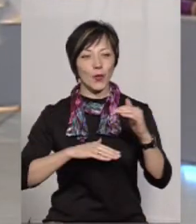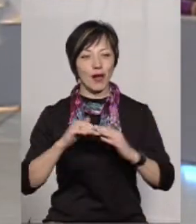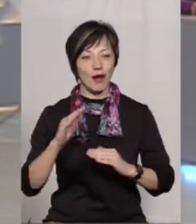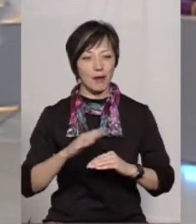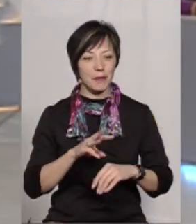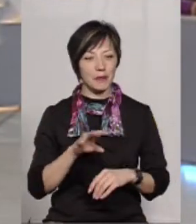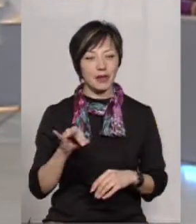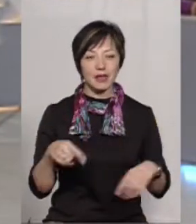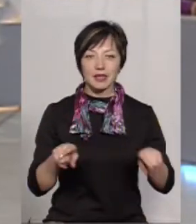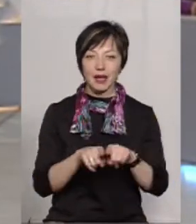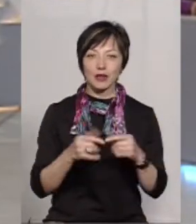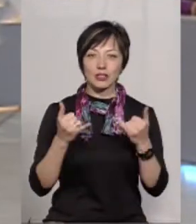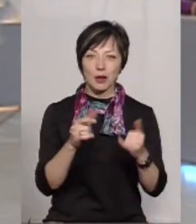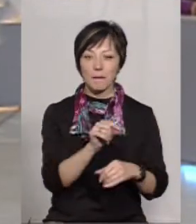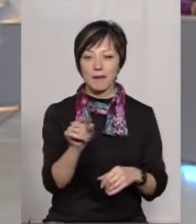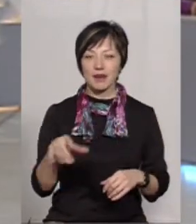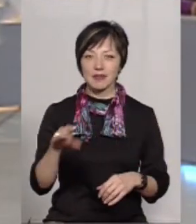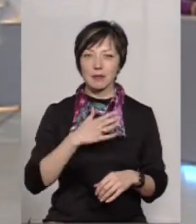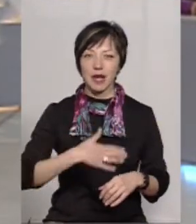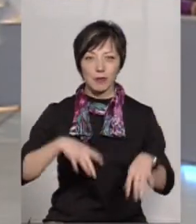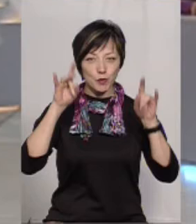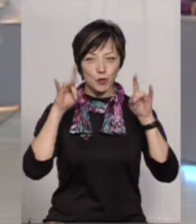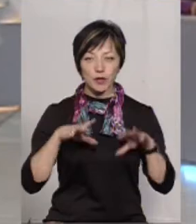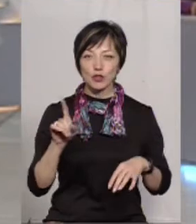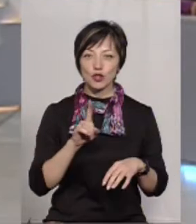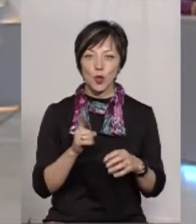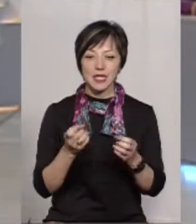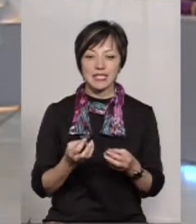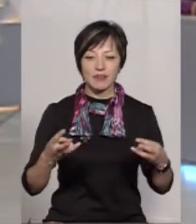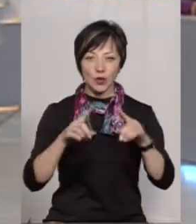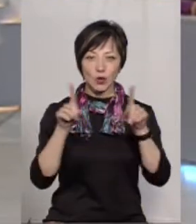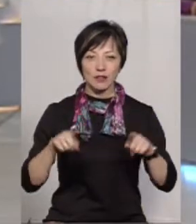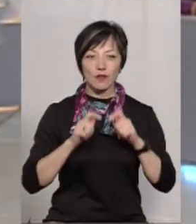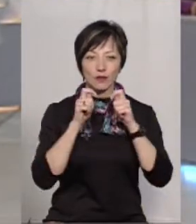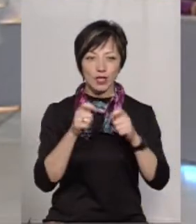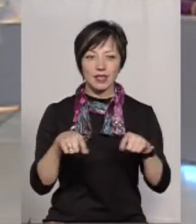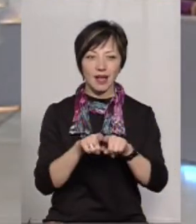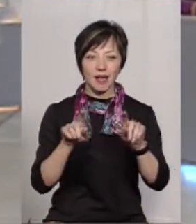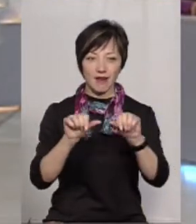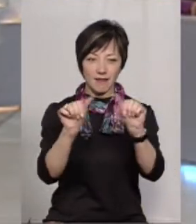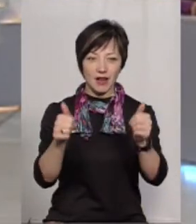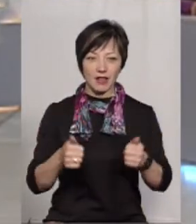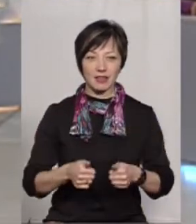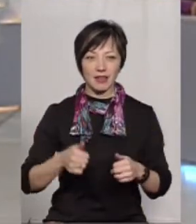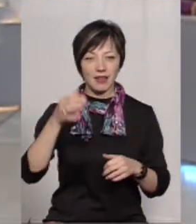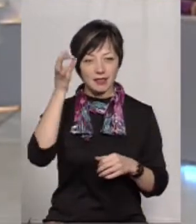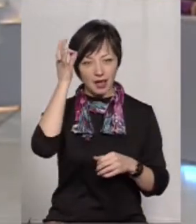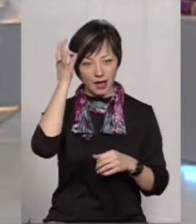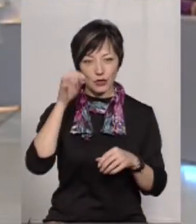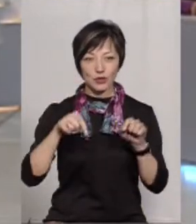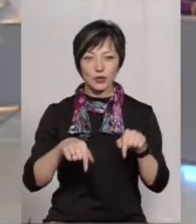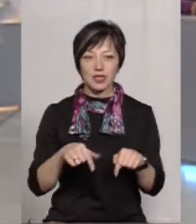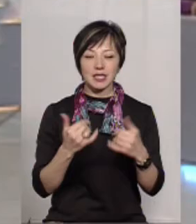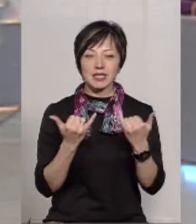руками. Також для молодят було всім приємним сюрпризом те, що свідоцтво їм вручалися ось таких валентинках на згадку.